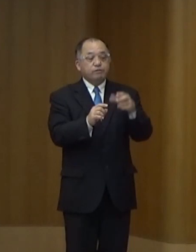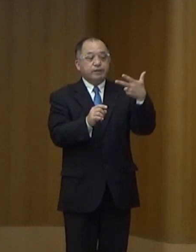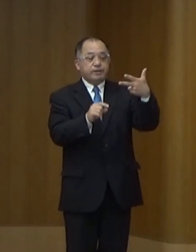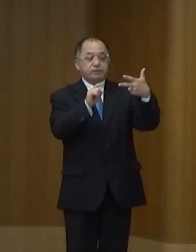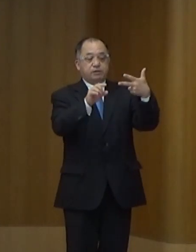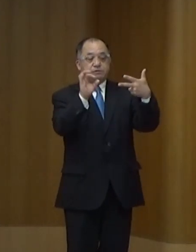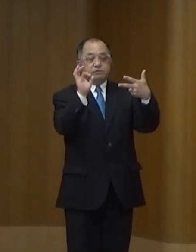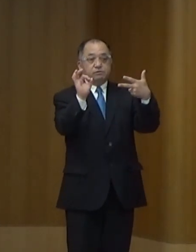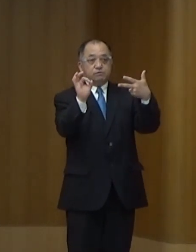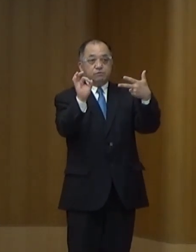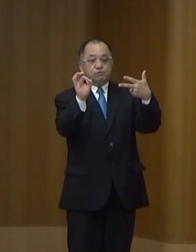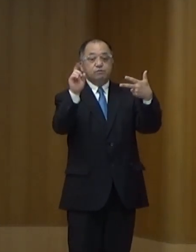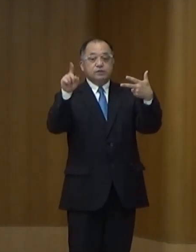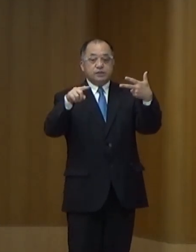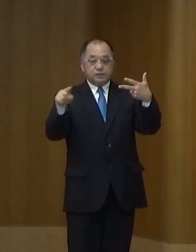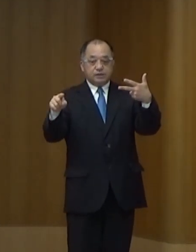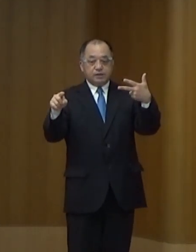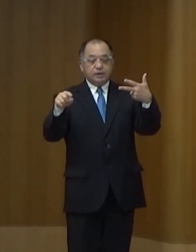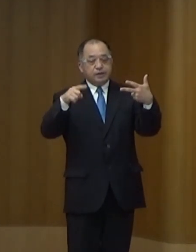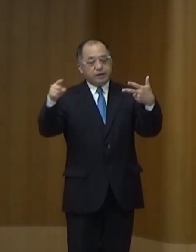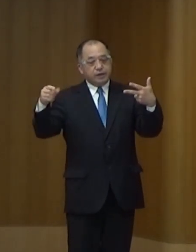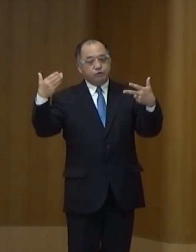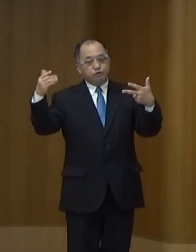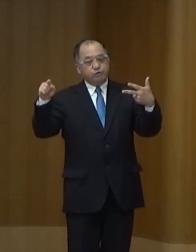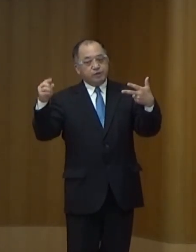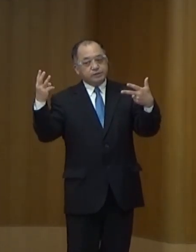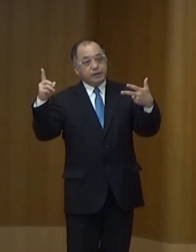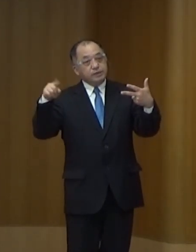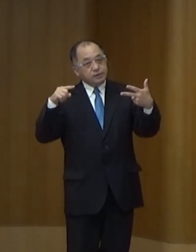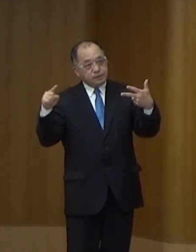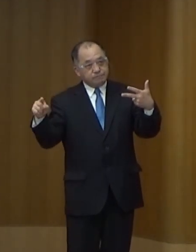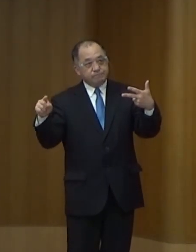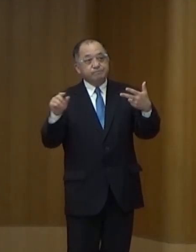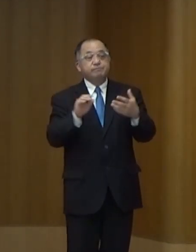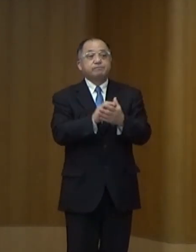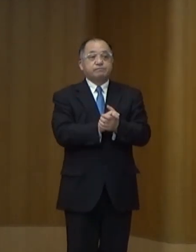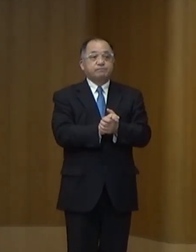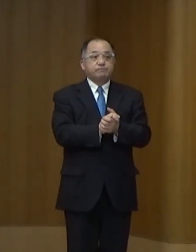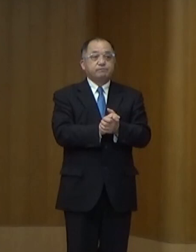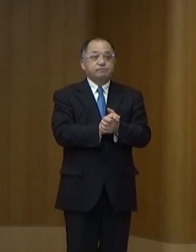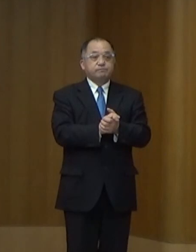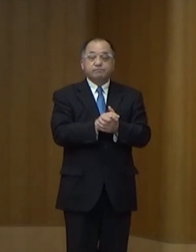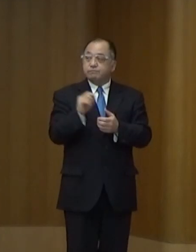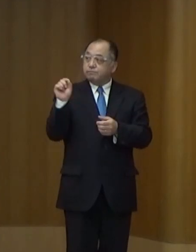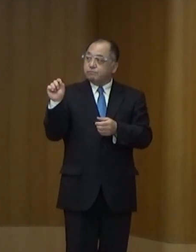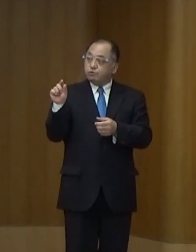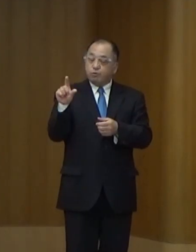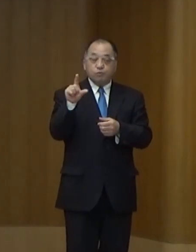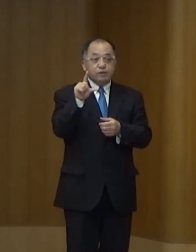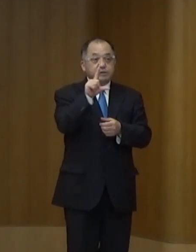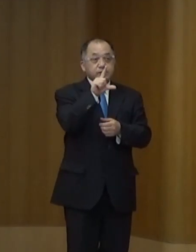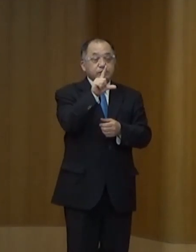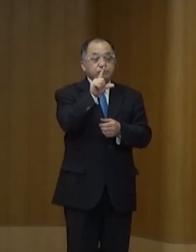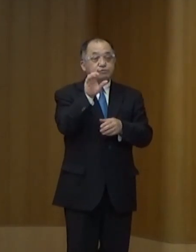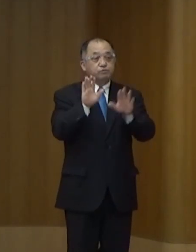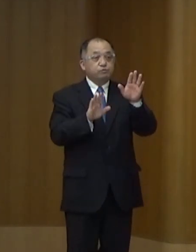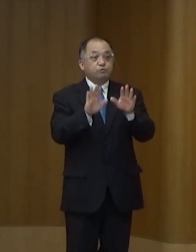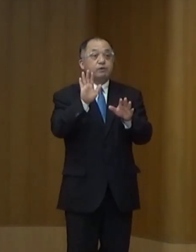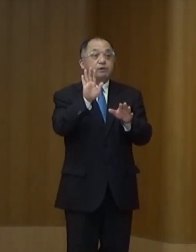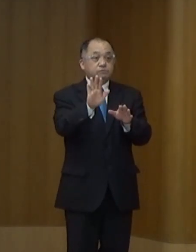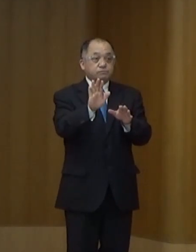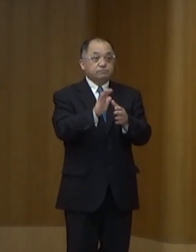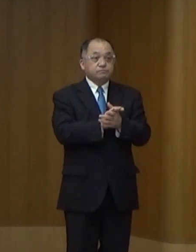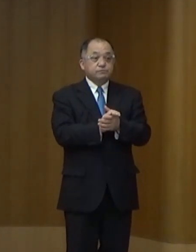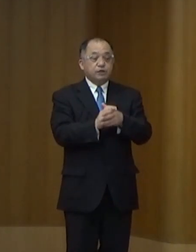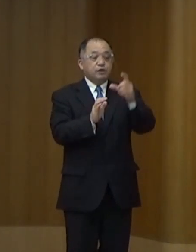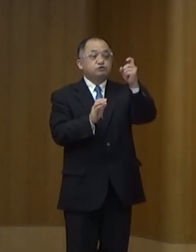7.0 人から 9.3 人ということで、増加をしているわけでありますけれども、これは